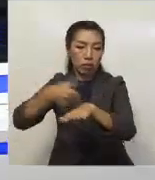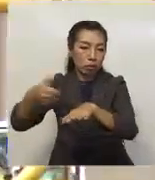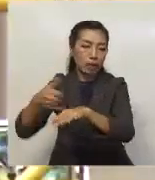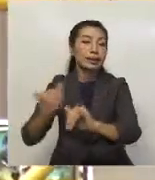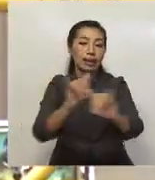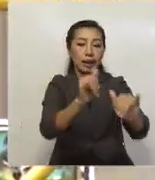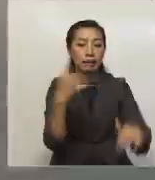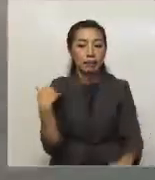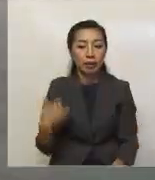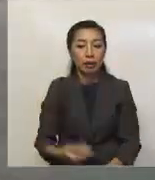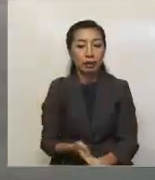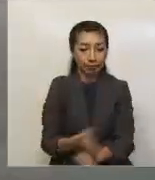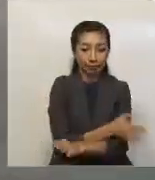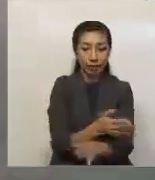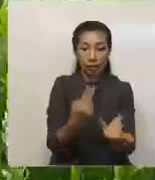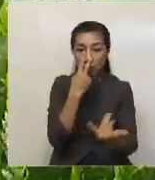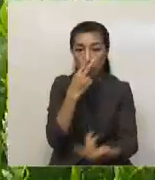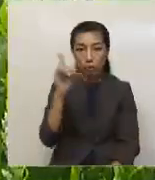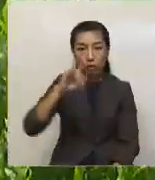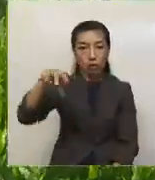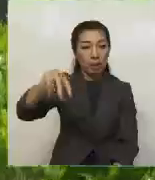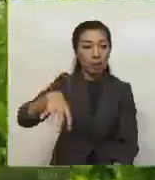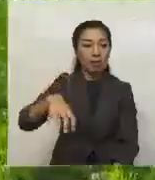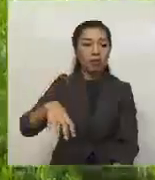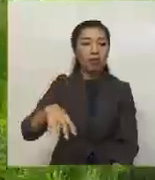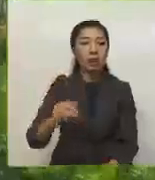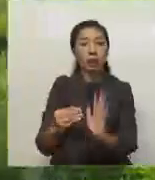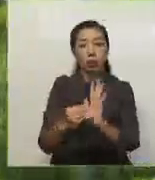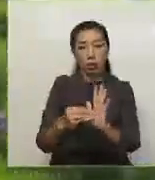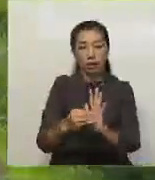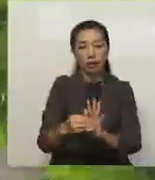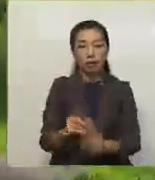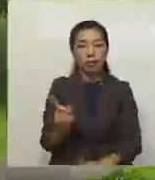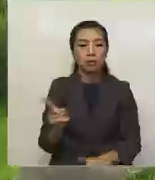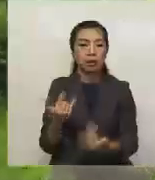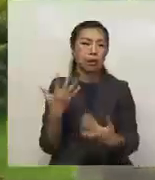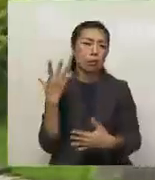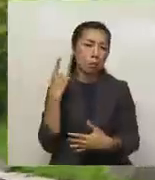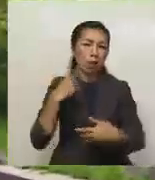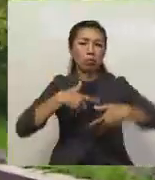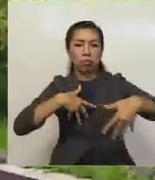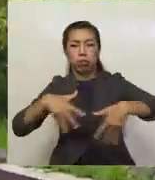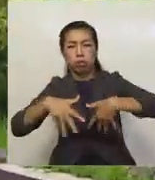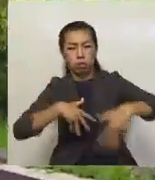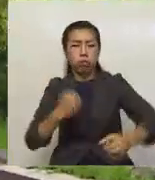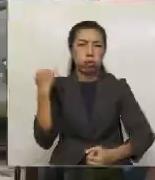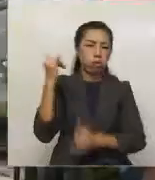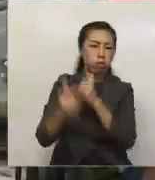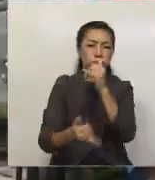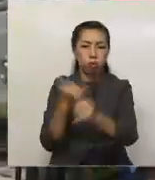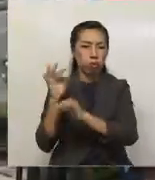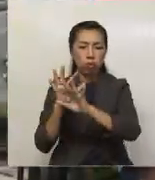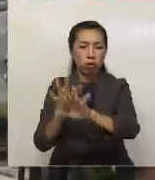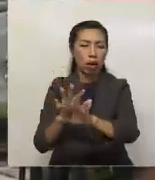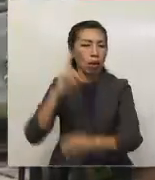ไปดูบรรยากาศที่สวนสัตว์ดุสิตหรือว่าเขาดินนะคะเนื่องจากว่าเนืองแน่นไปด้วยประชาชนทุกเ